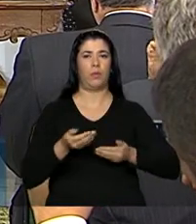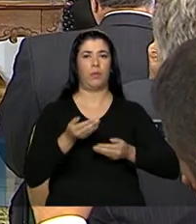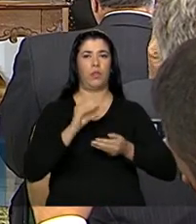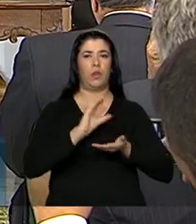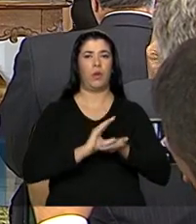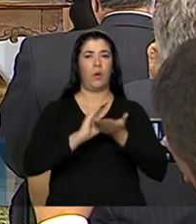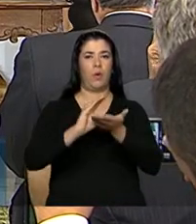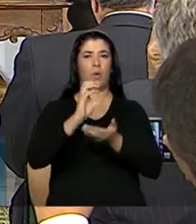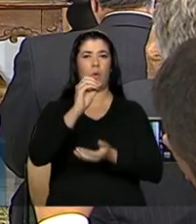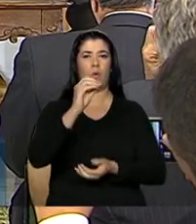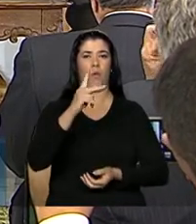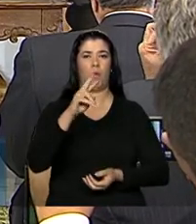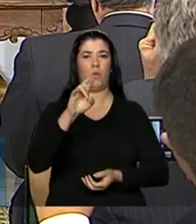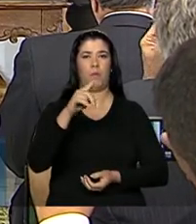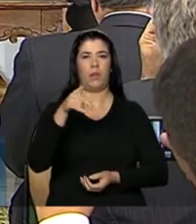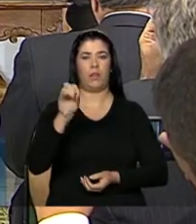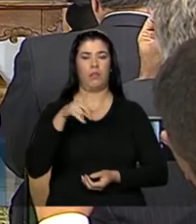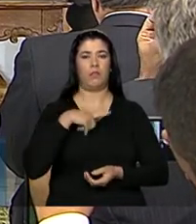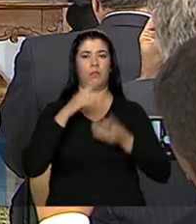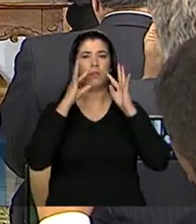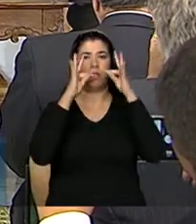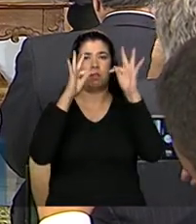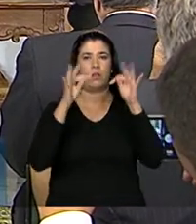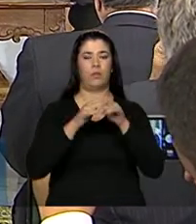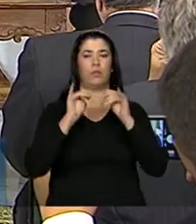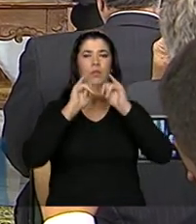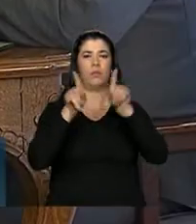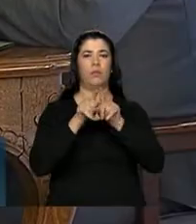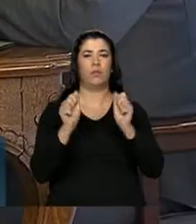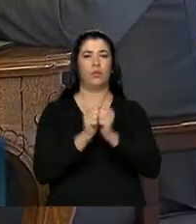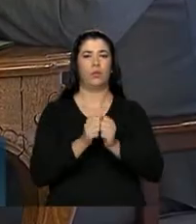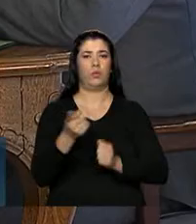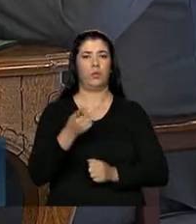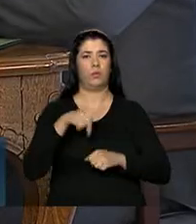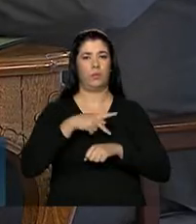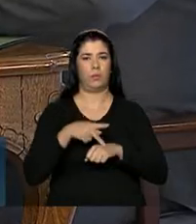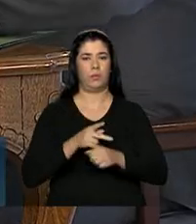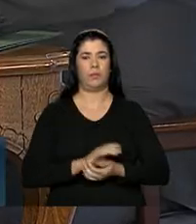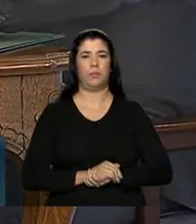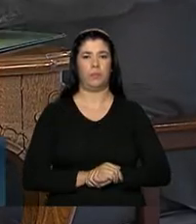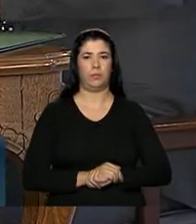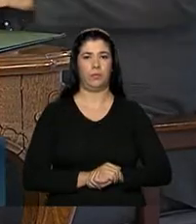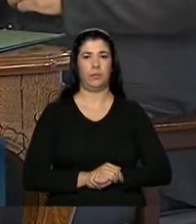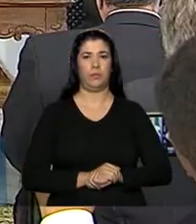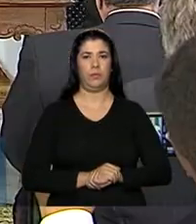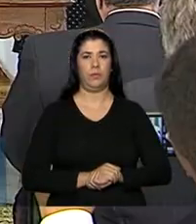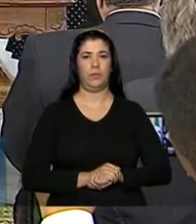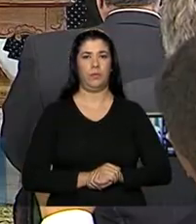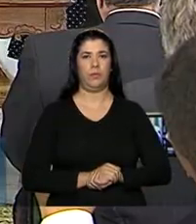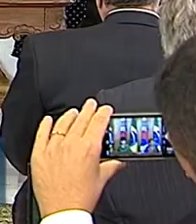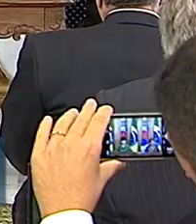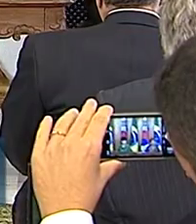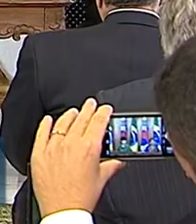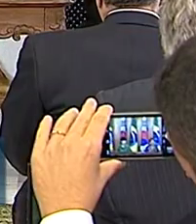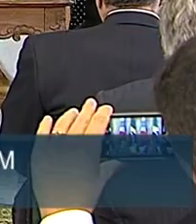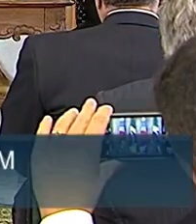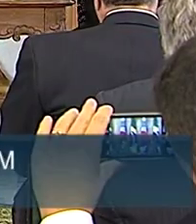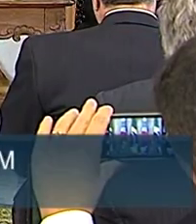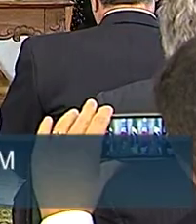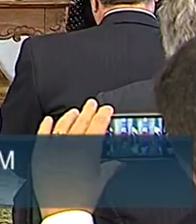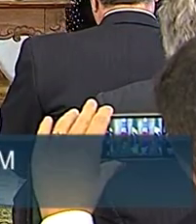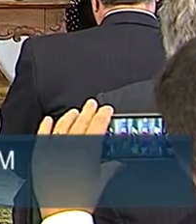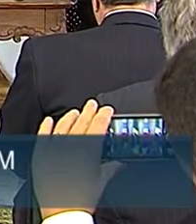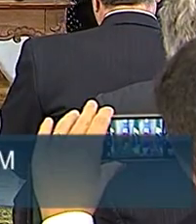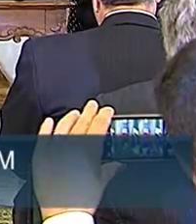em Tecnologia da Informação Brasil-Coreia. 다음에는 대한민국 미래창조과학부와